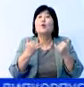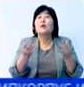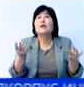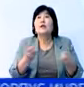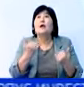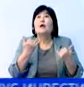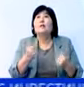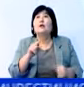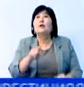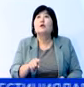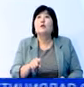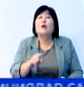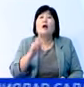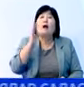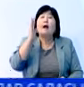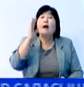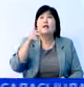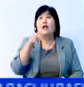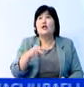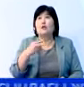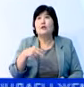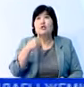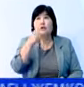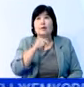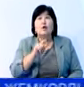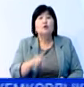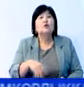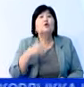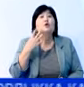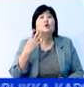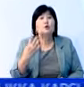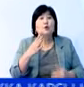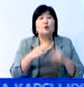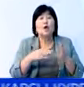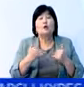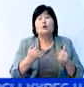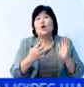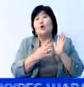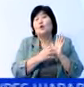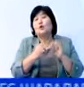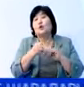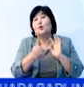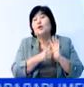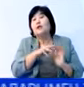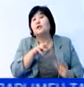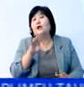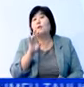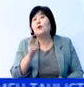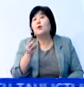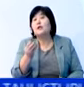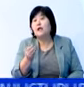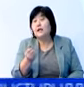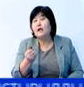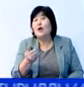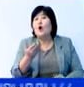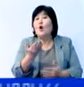Соның алдағы 2020 жылға соның 4-еуін салу үшін 916 миллион теңгеге